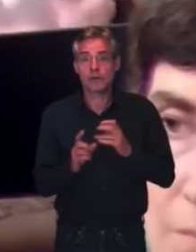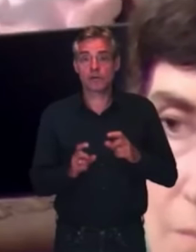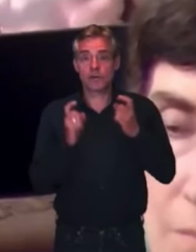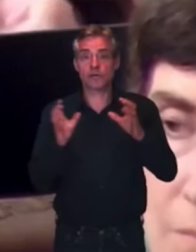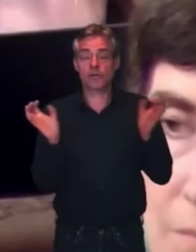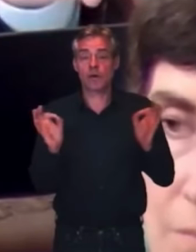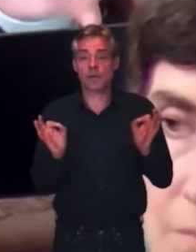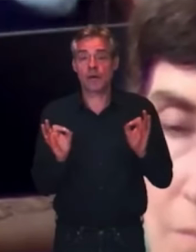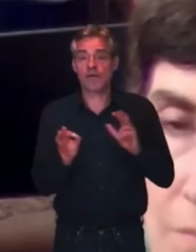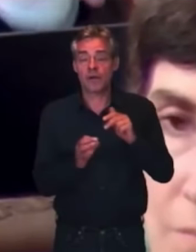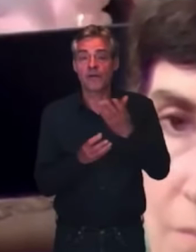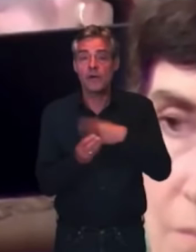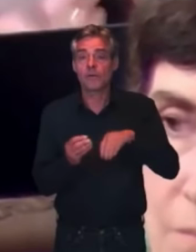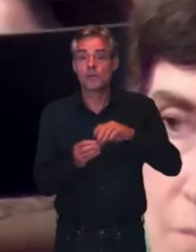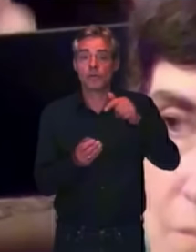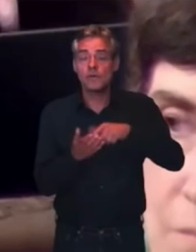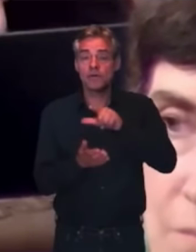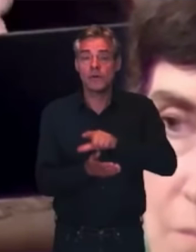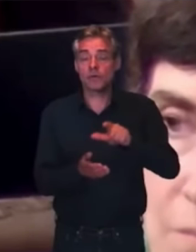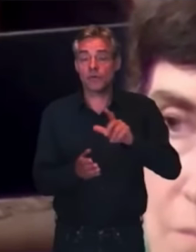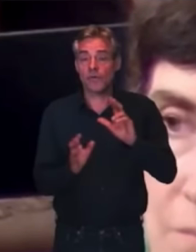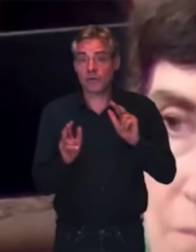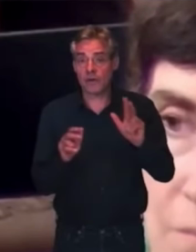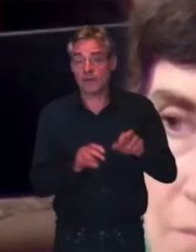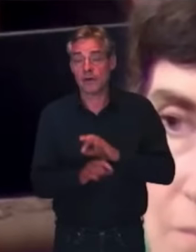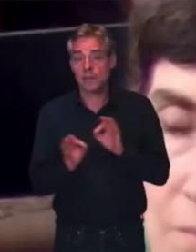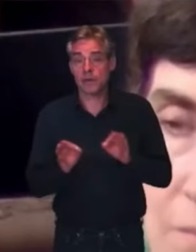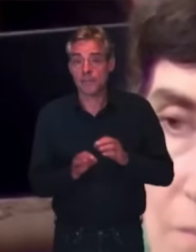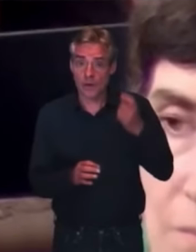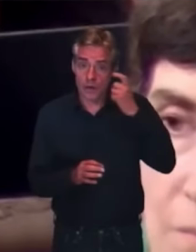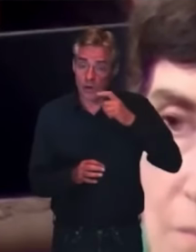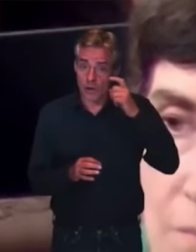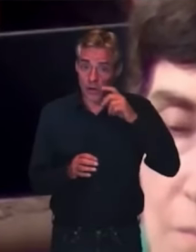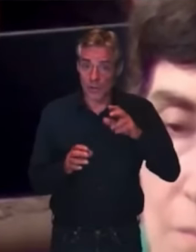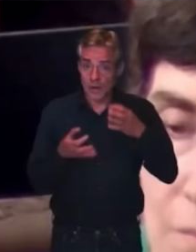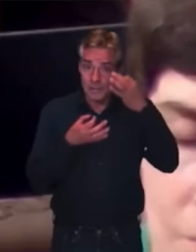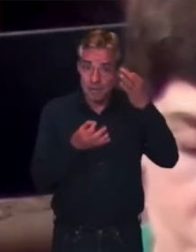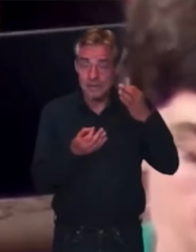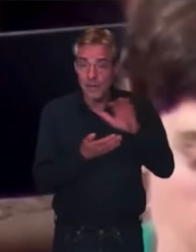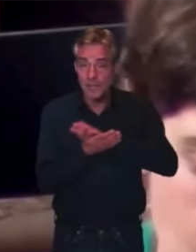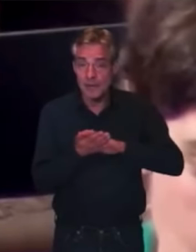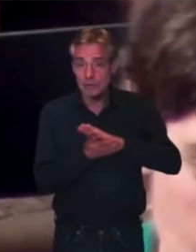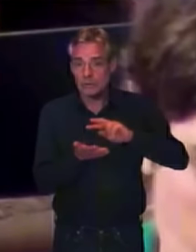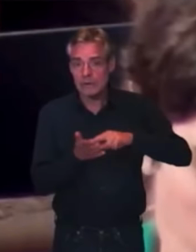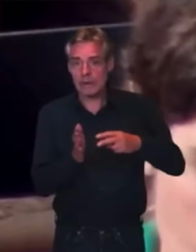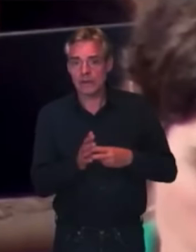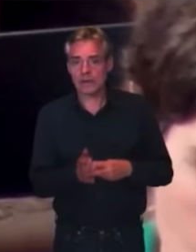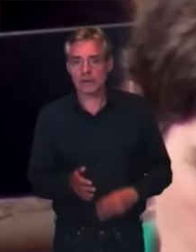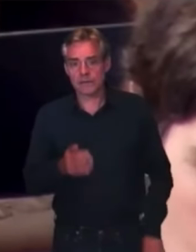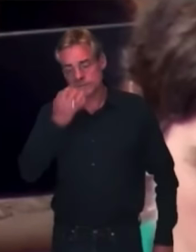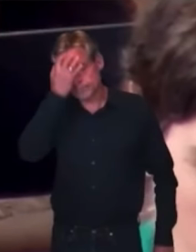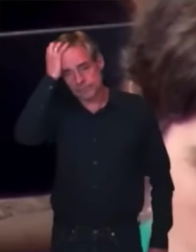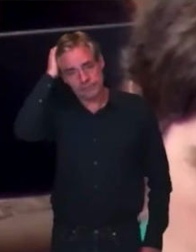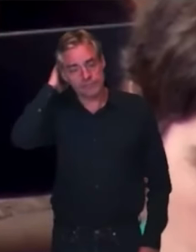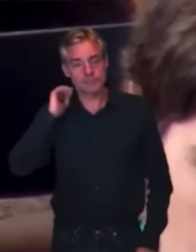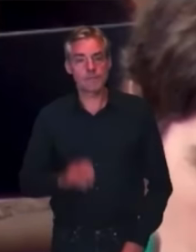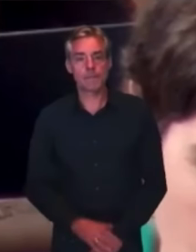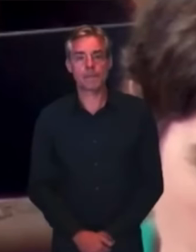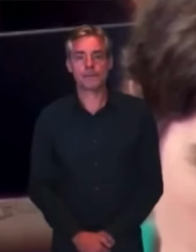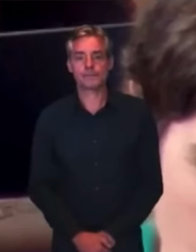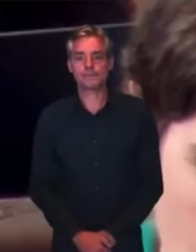qui viendra s'additionner à celle de 2022. Et quand on regarde précisément, pardon, je suis un peu technique, je vous le concède,